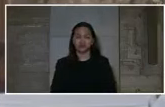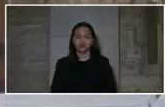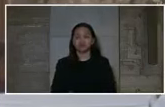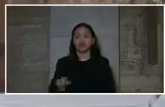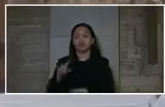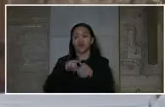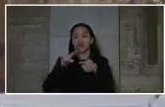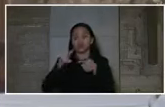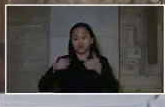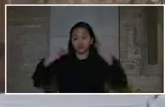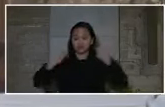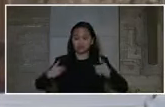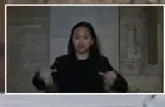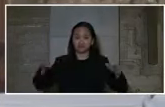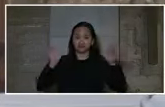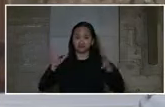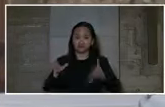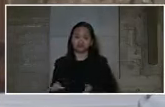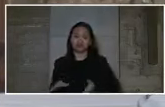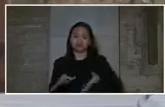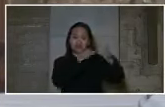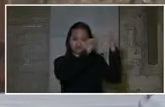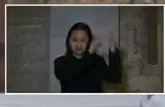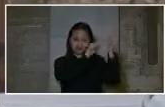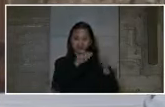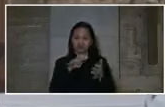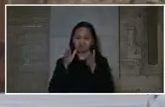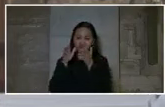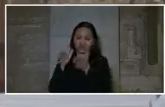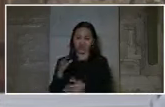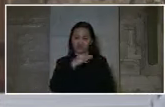At nilisan siya ng anghel.